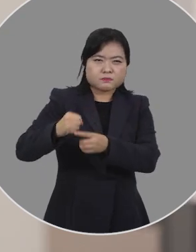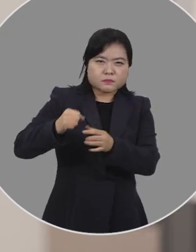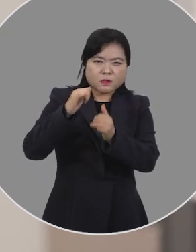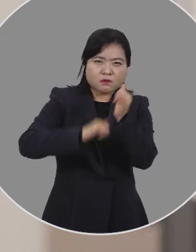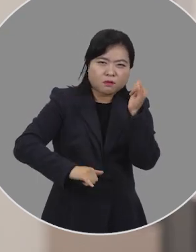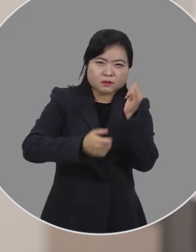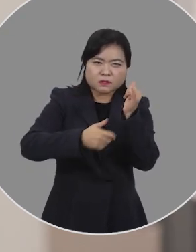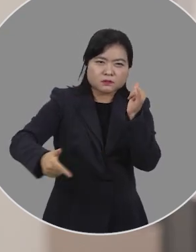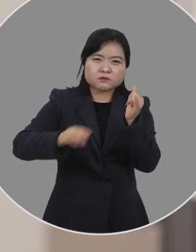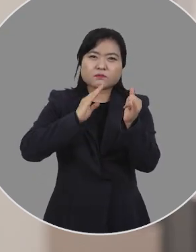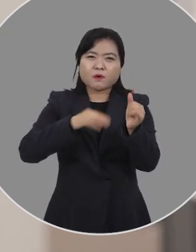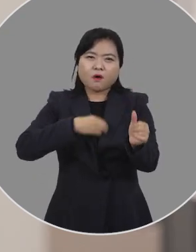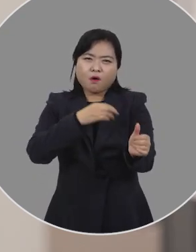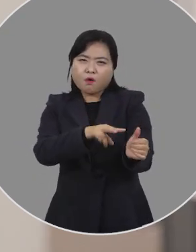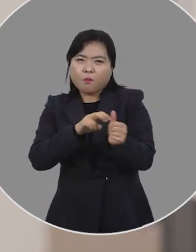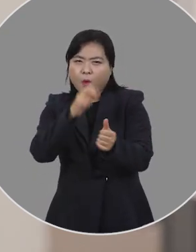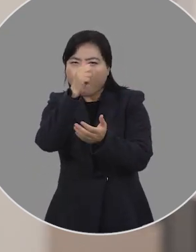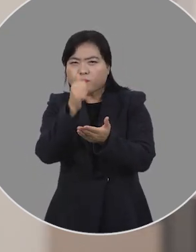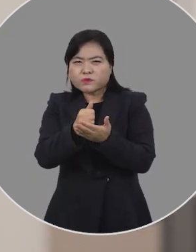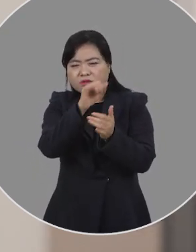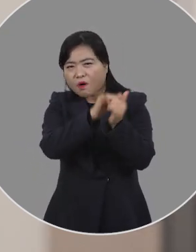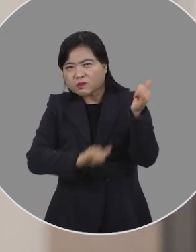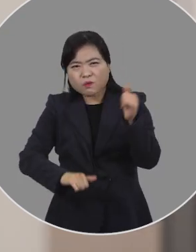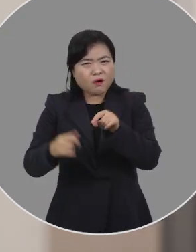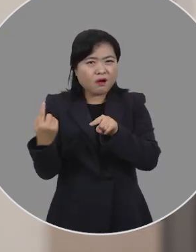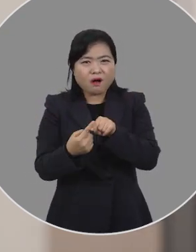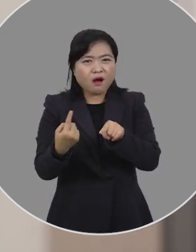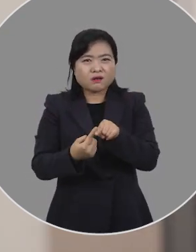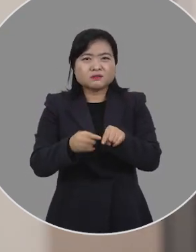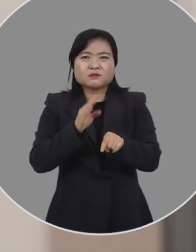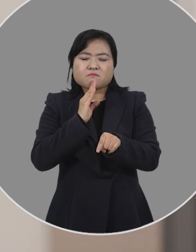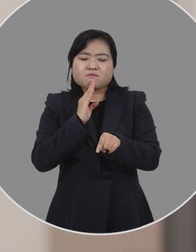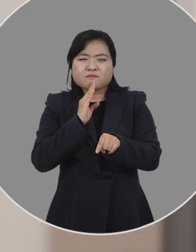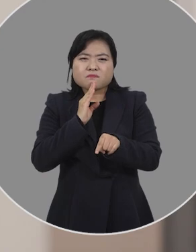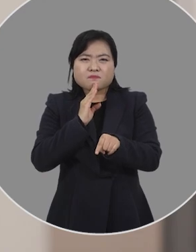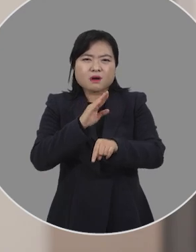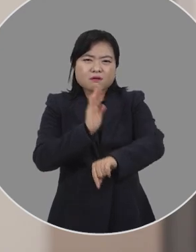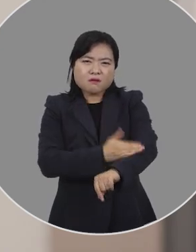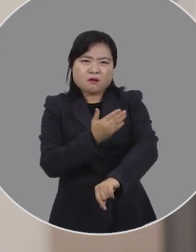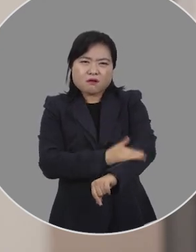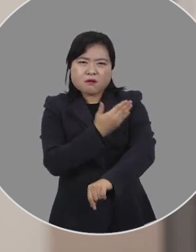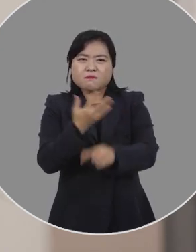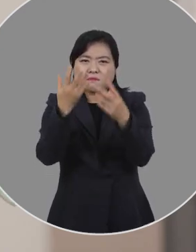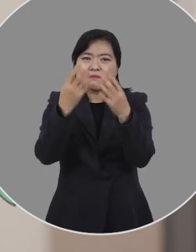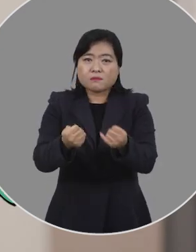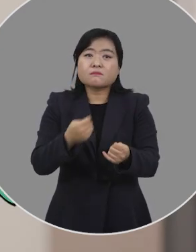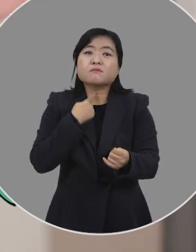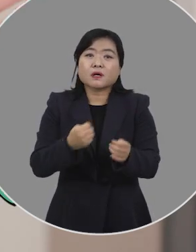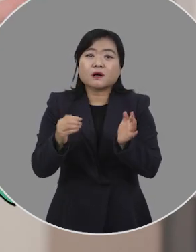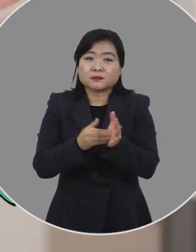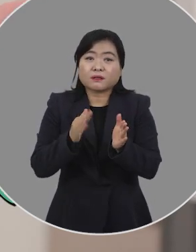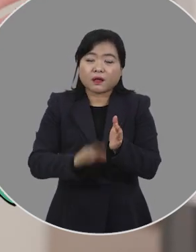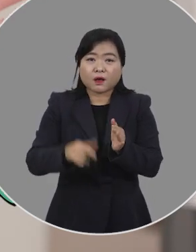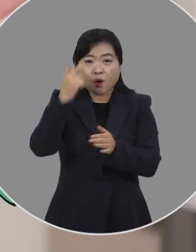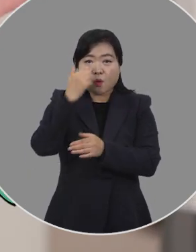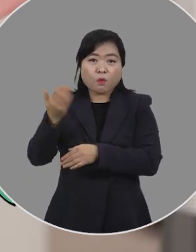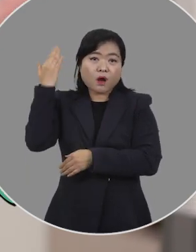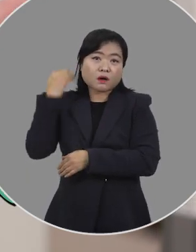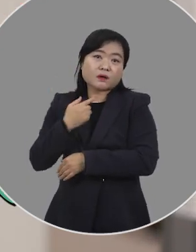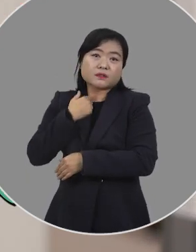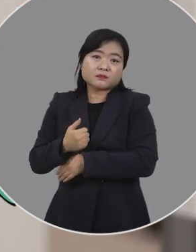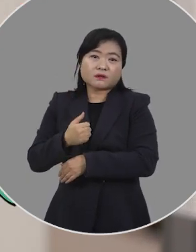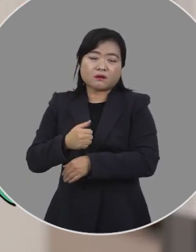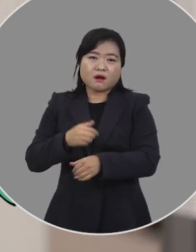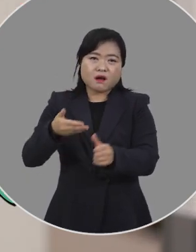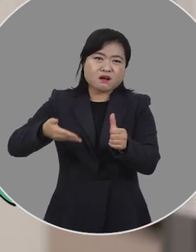역사는 그야말로 이 혐오 범죄의 역사라고 해도 과언이 아닐 만큼 참 과오를 많이 저질렀는데 그러면 그 과거에 했던